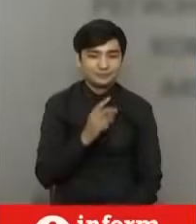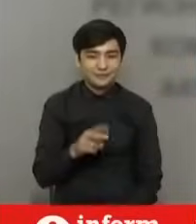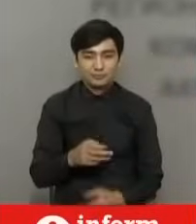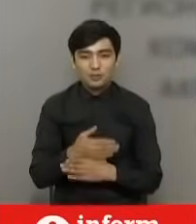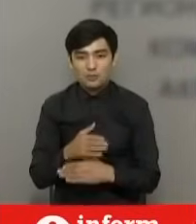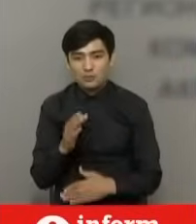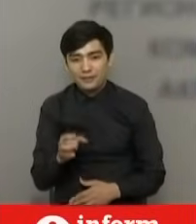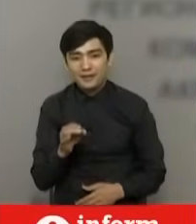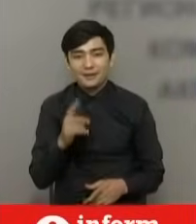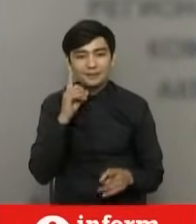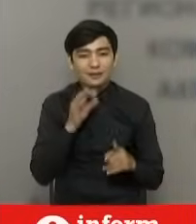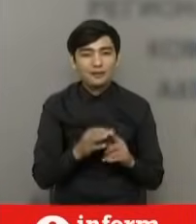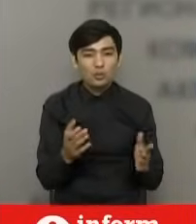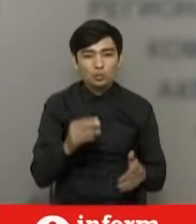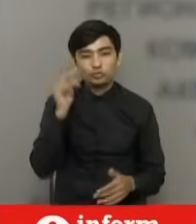задача, данные ребята, чтобы